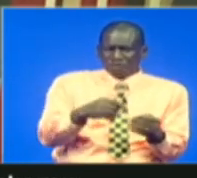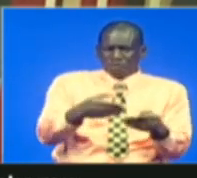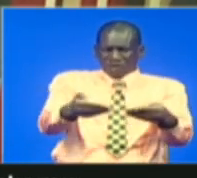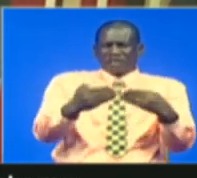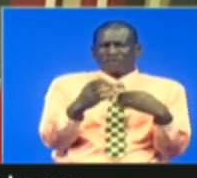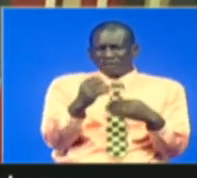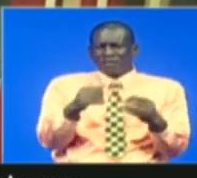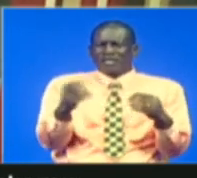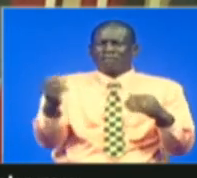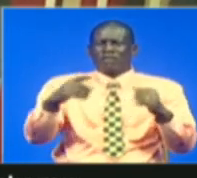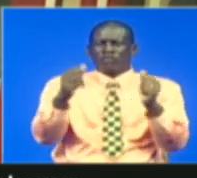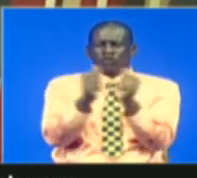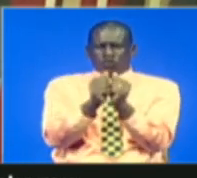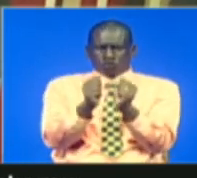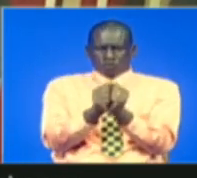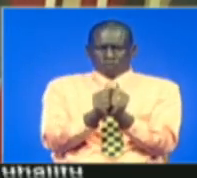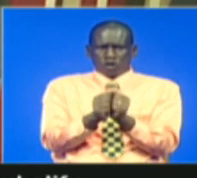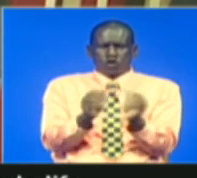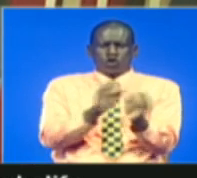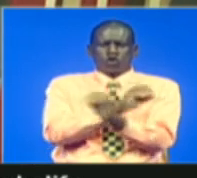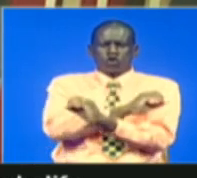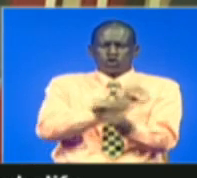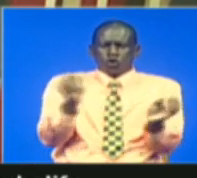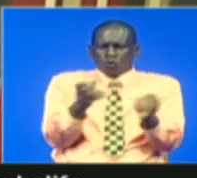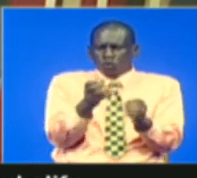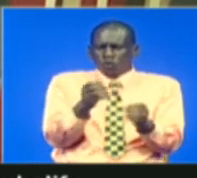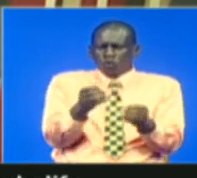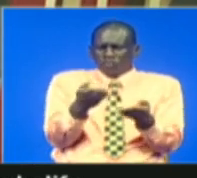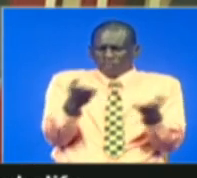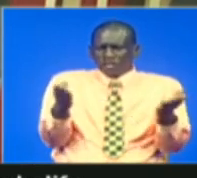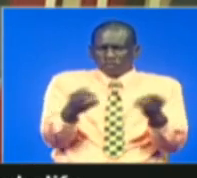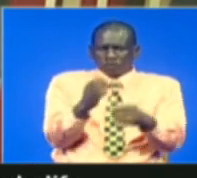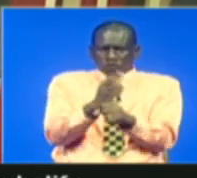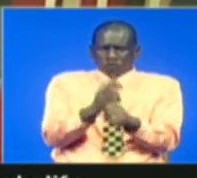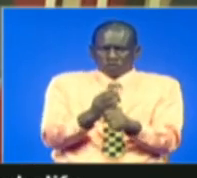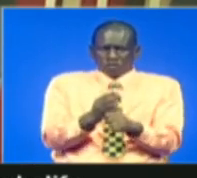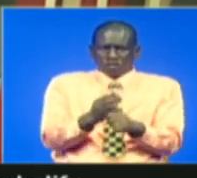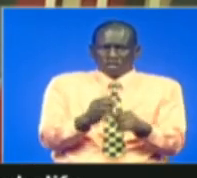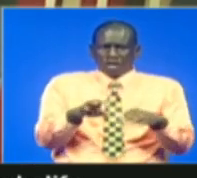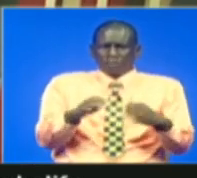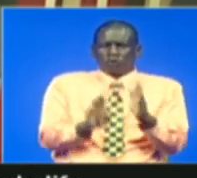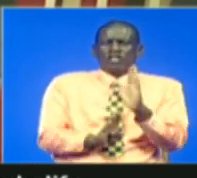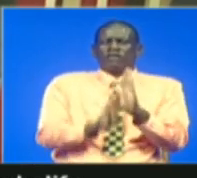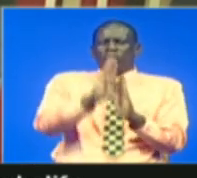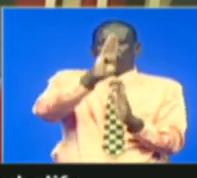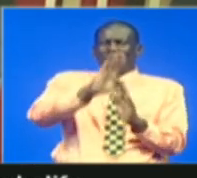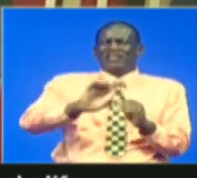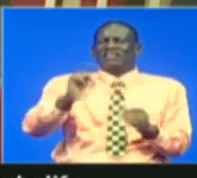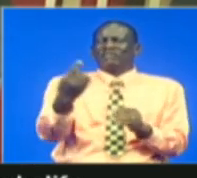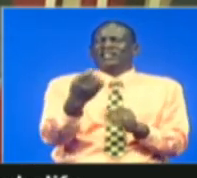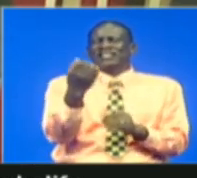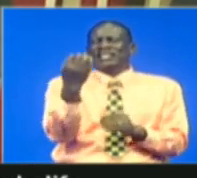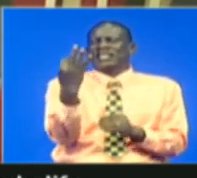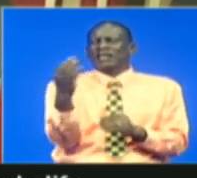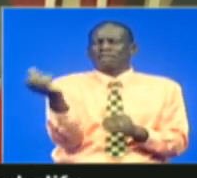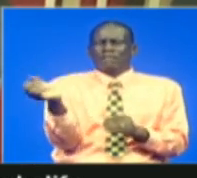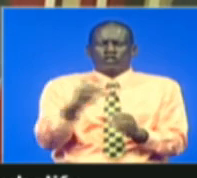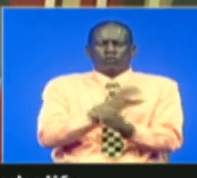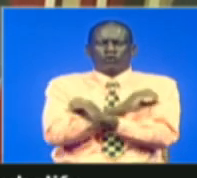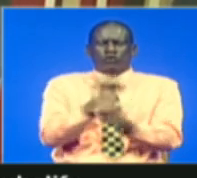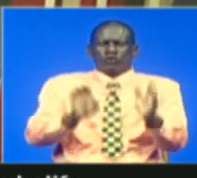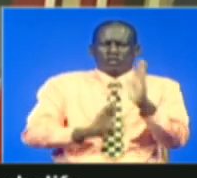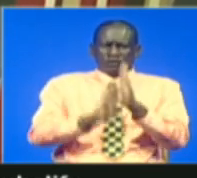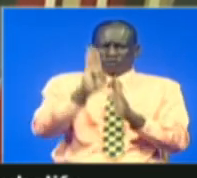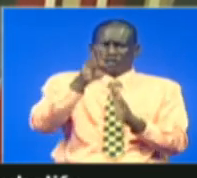in October, there was no expenditure on development the first 3 months, and